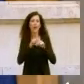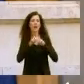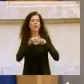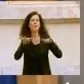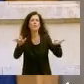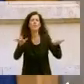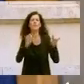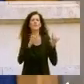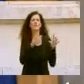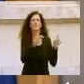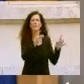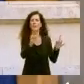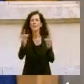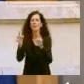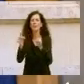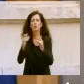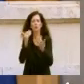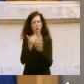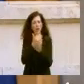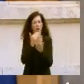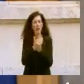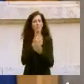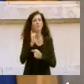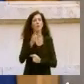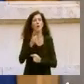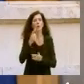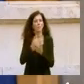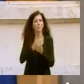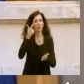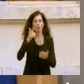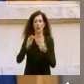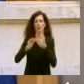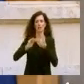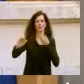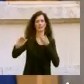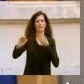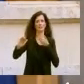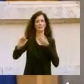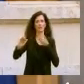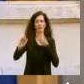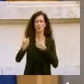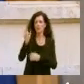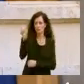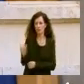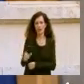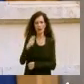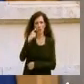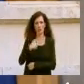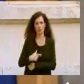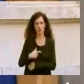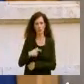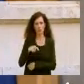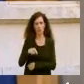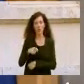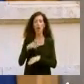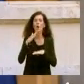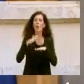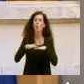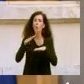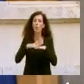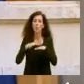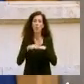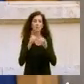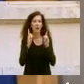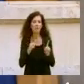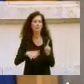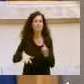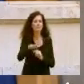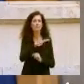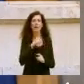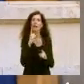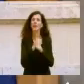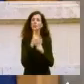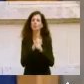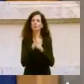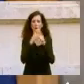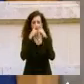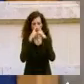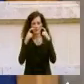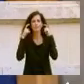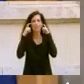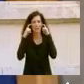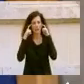il distanziamento fisico e l'utilizzo ove necessario delle mascherine di protezione